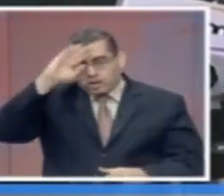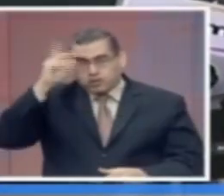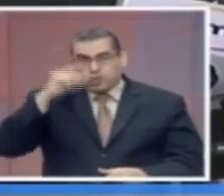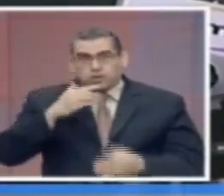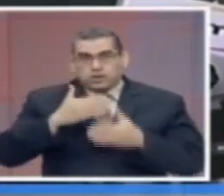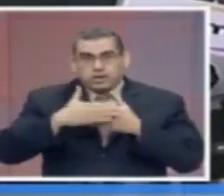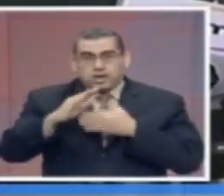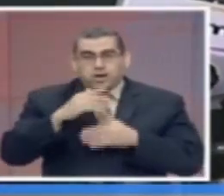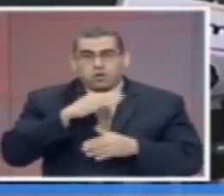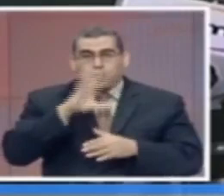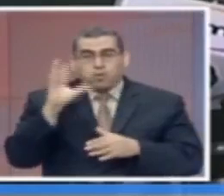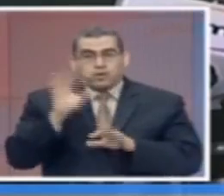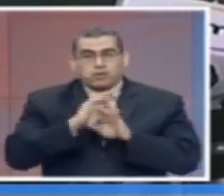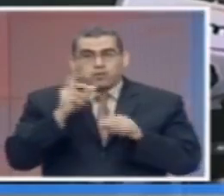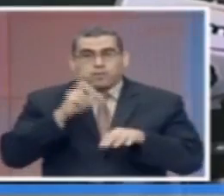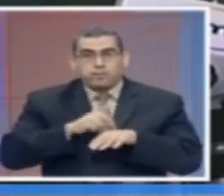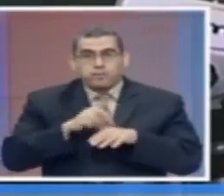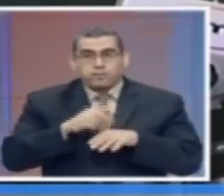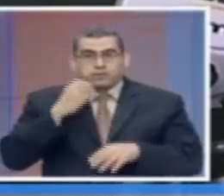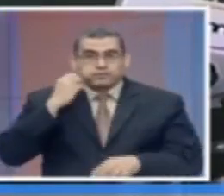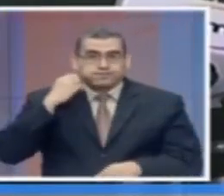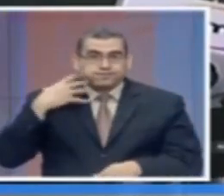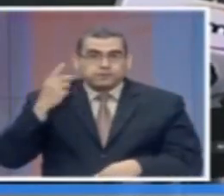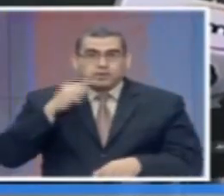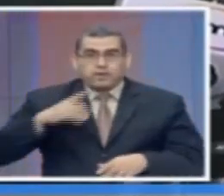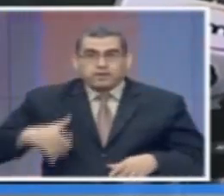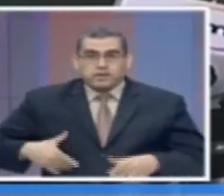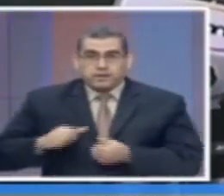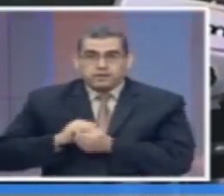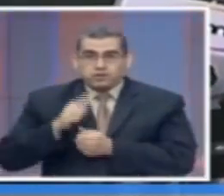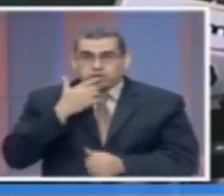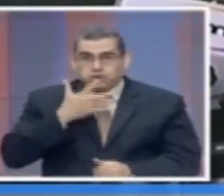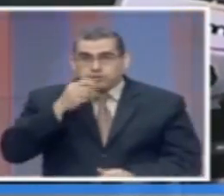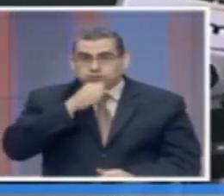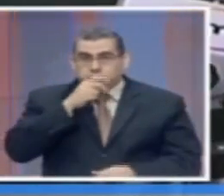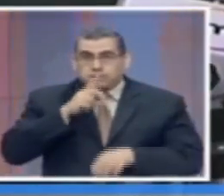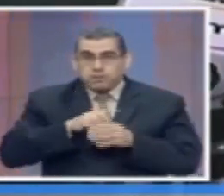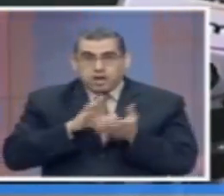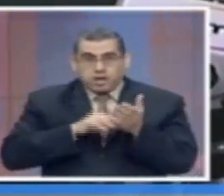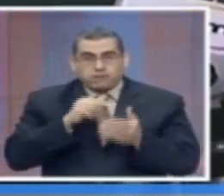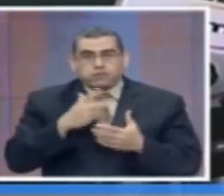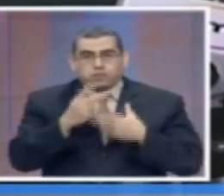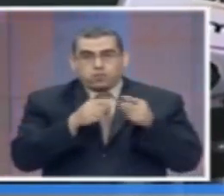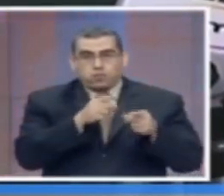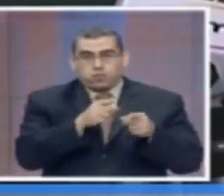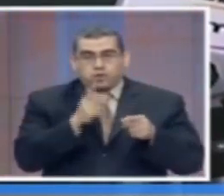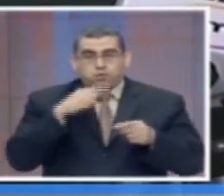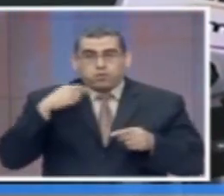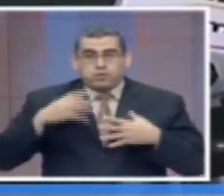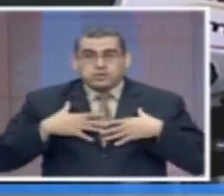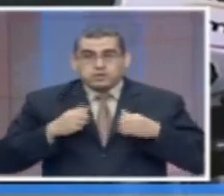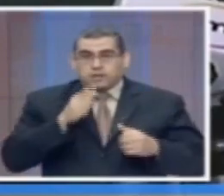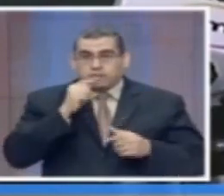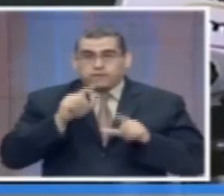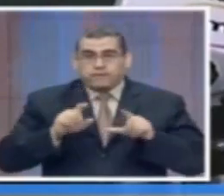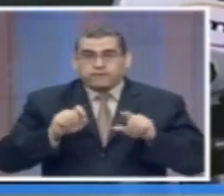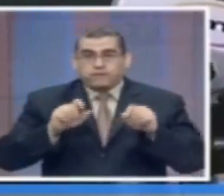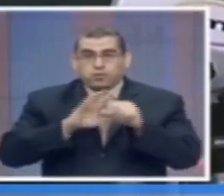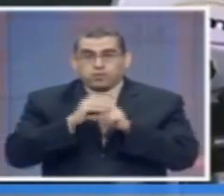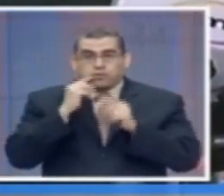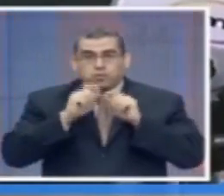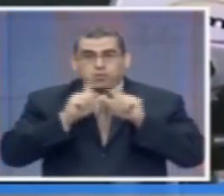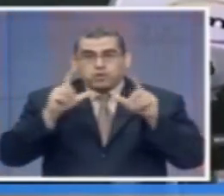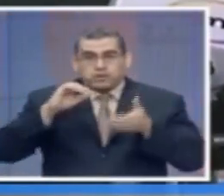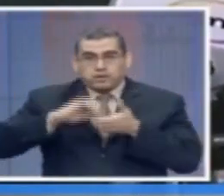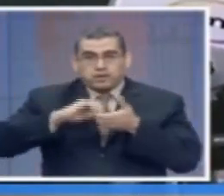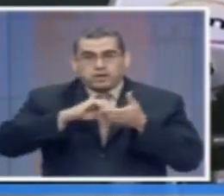إلى مرضى الأورام والفشل الكلوي وكبار السن وأصحاب الأمراض المزمنة. وأشارت وزيرة الصحة أن أزمة كورونا أظهرت